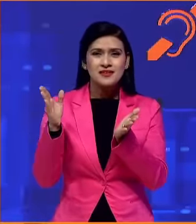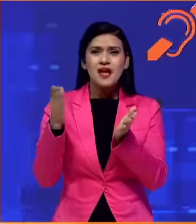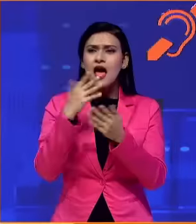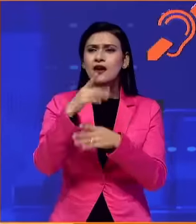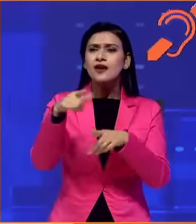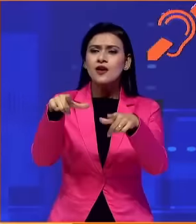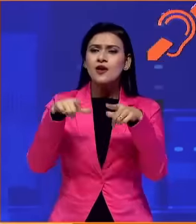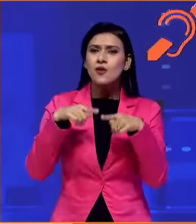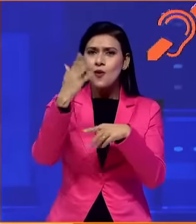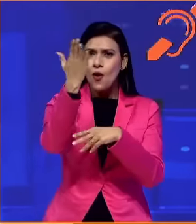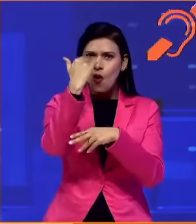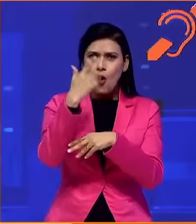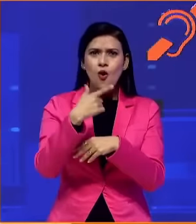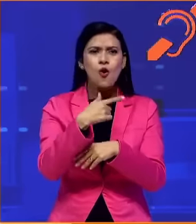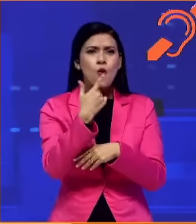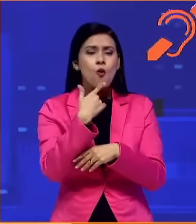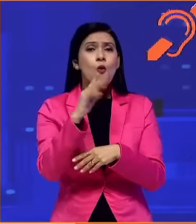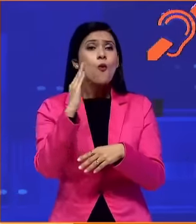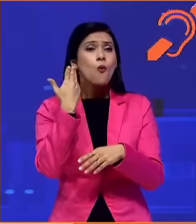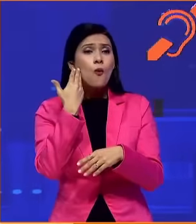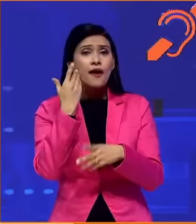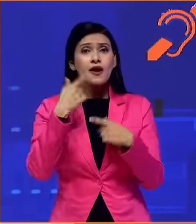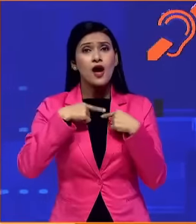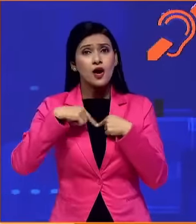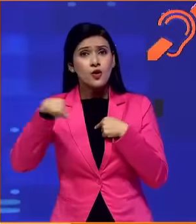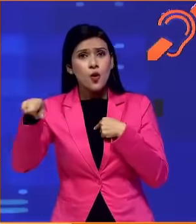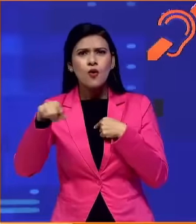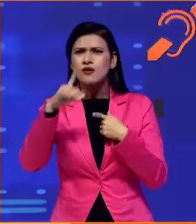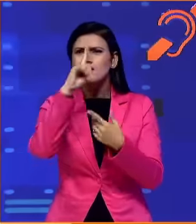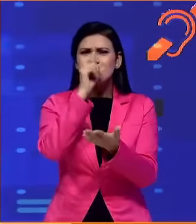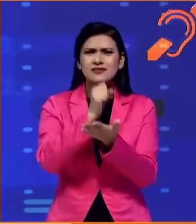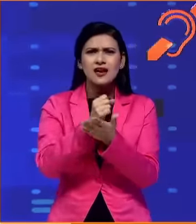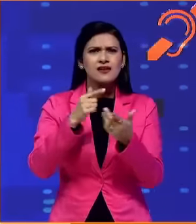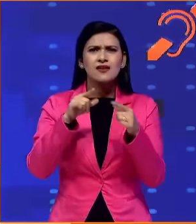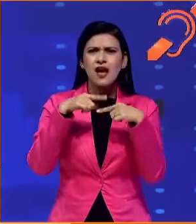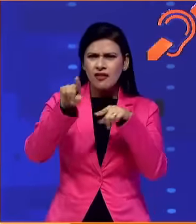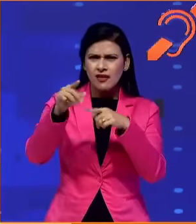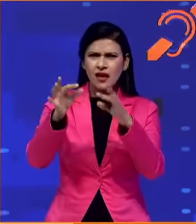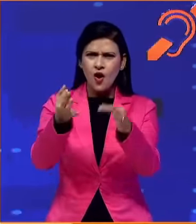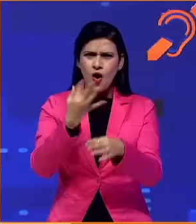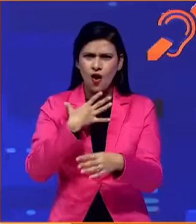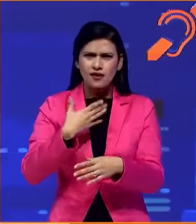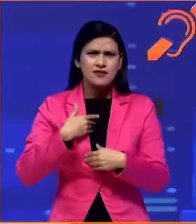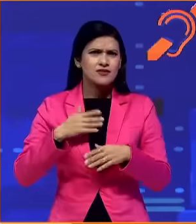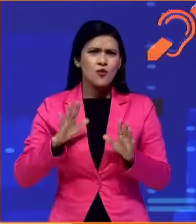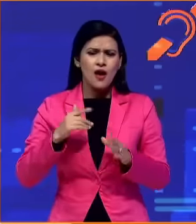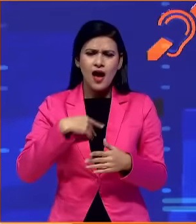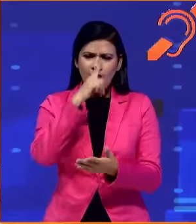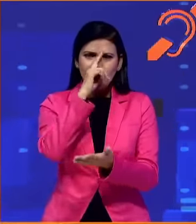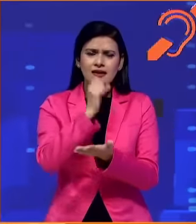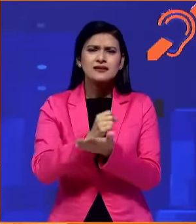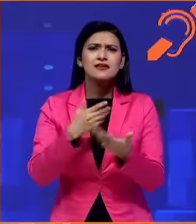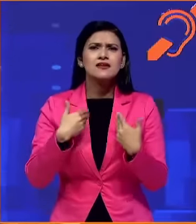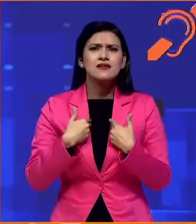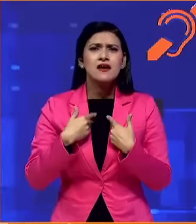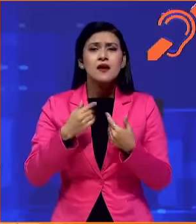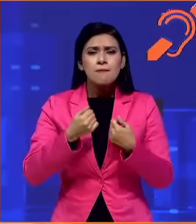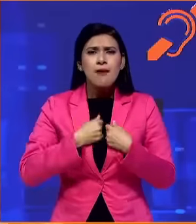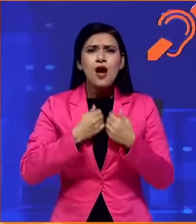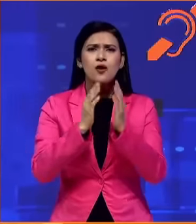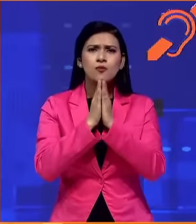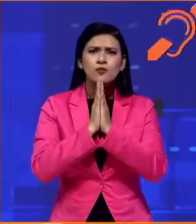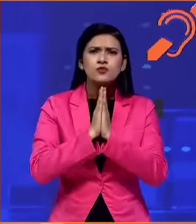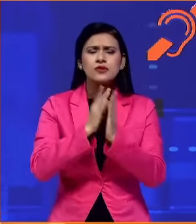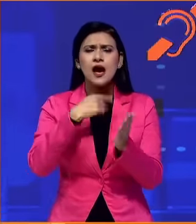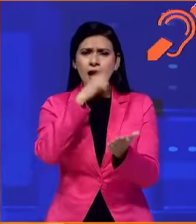है,कौननहीं, औरकबजानाहैयानहींजानाहै,क्योंकिमेरा धर्म,मेरीपूजा,मेरीप्रार्थनाएंऔर मेरा